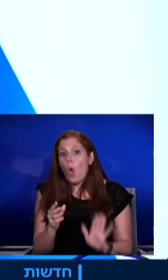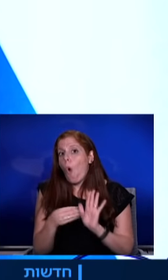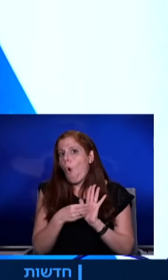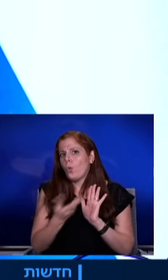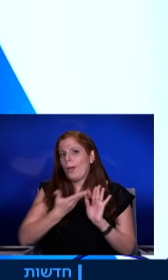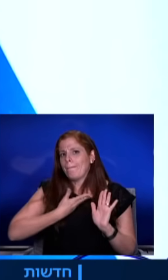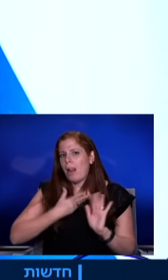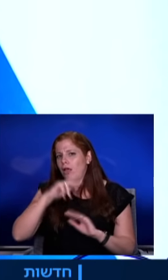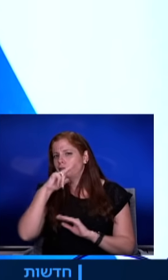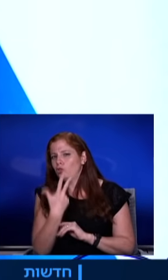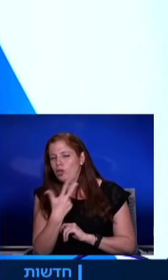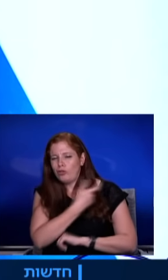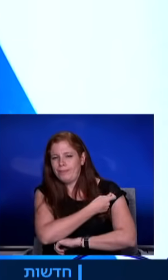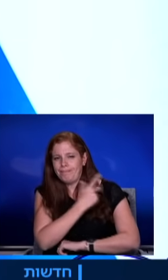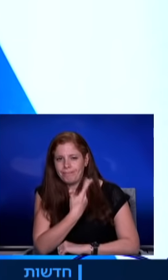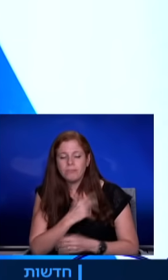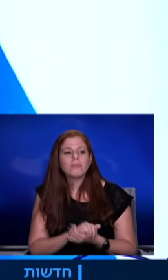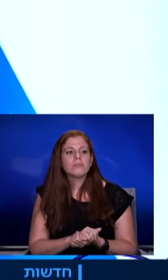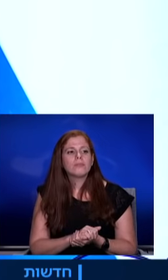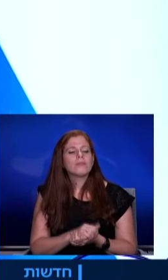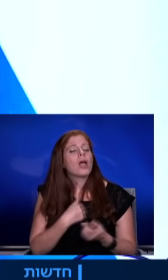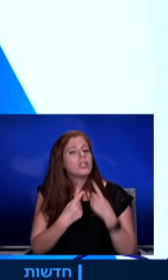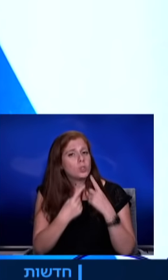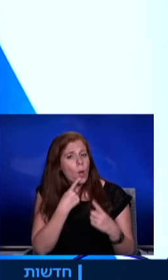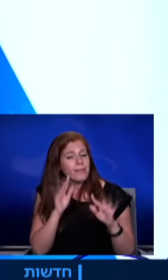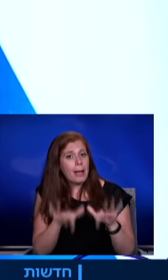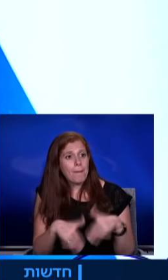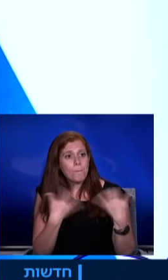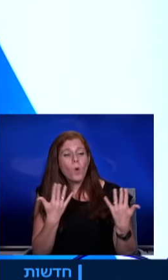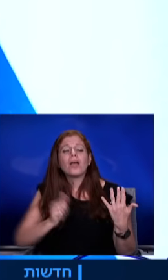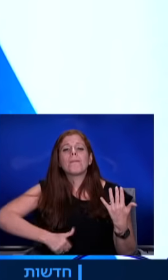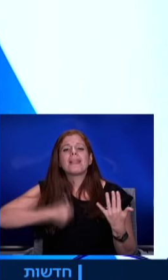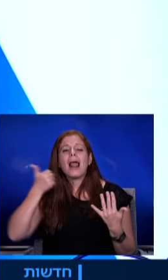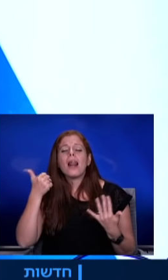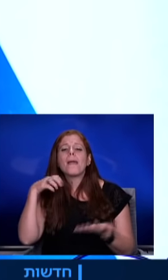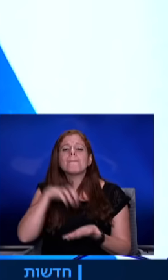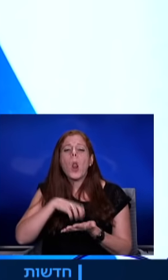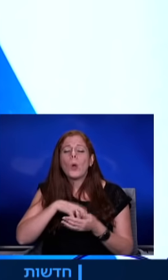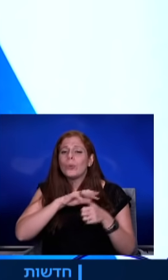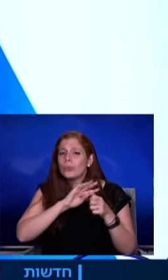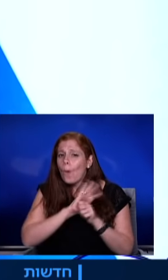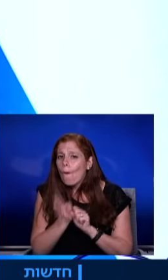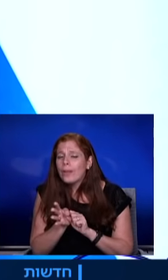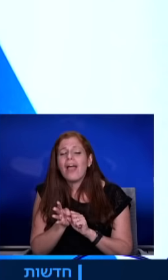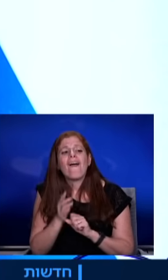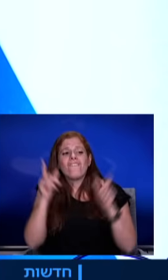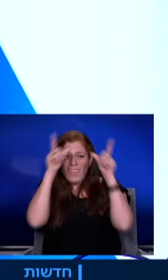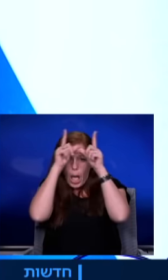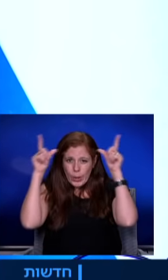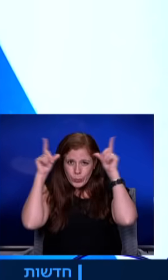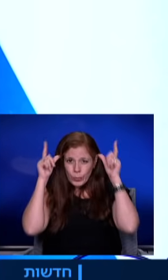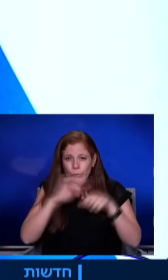הדחף. אני שוחחתי בימים האחרונים גם הבוקר עם מנהלי מחלקות קורונה ואחיות